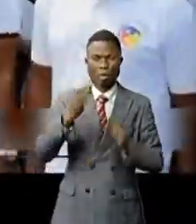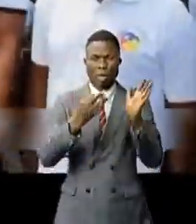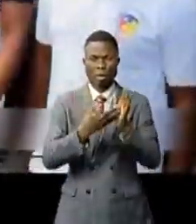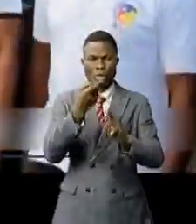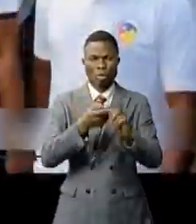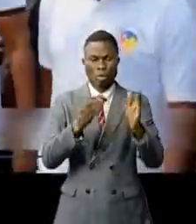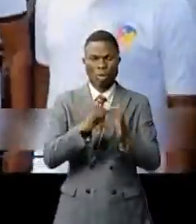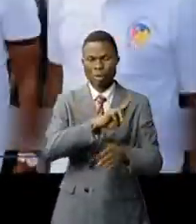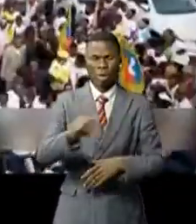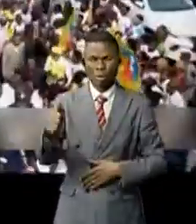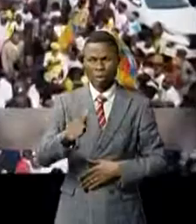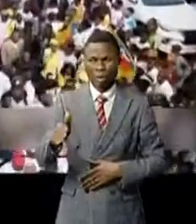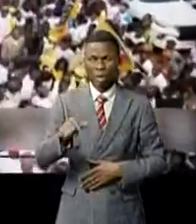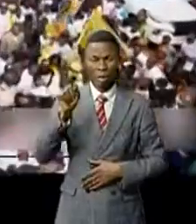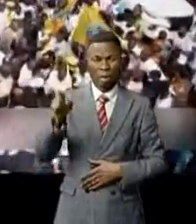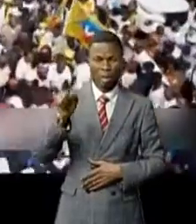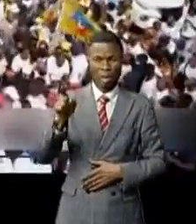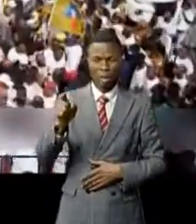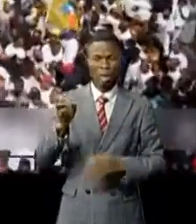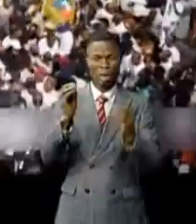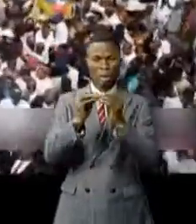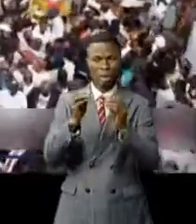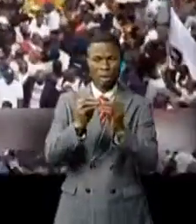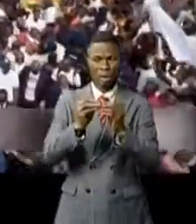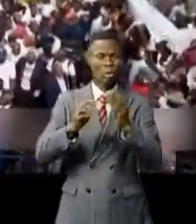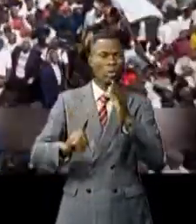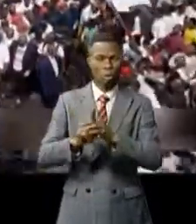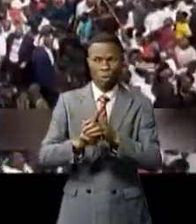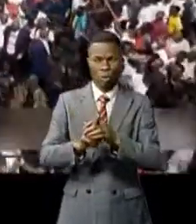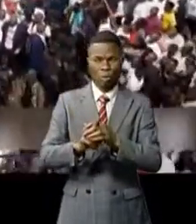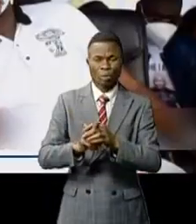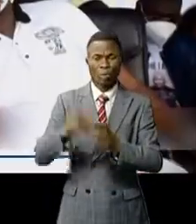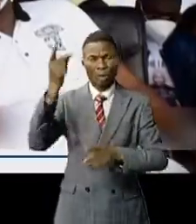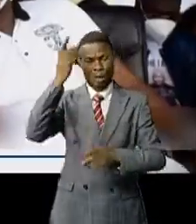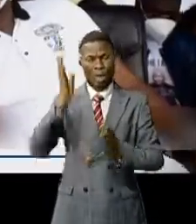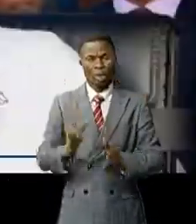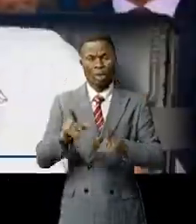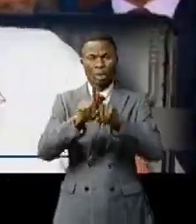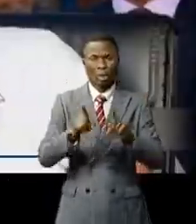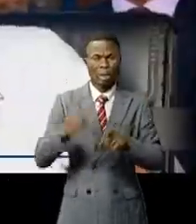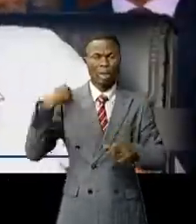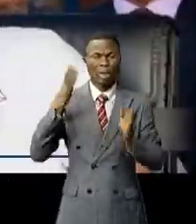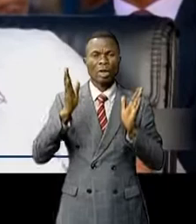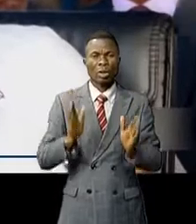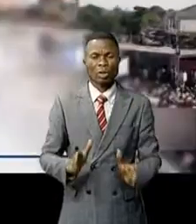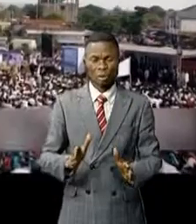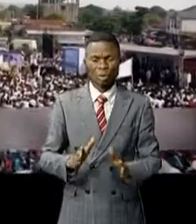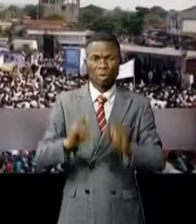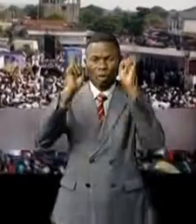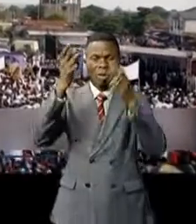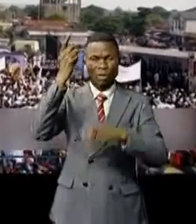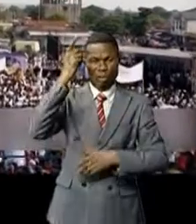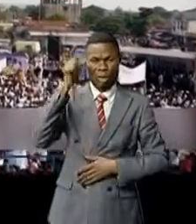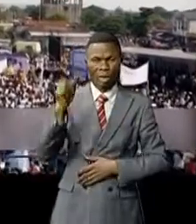8 octobre 2021. Il s'agit de la rencontre inédite entre les Kinois et leur gouverneur, Gentiny Ngobila